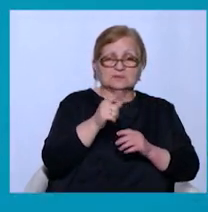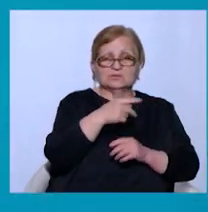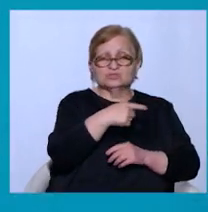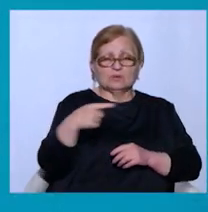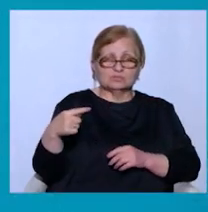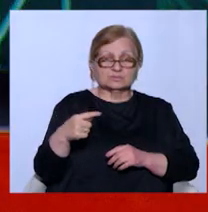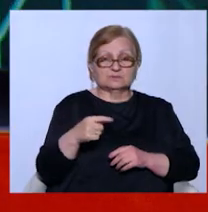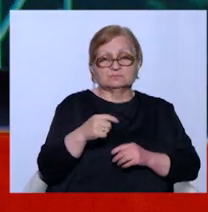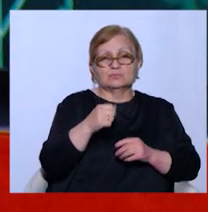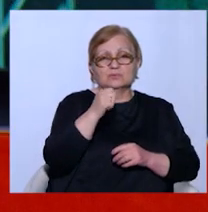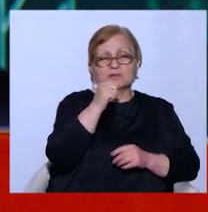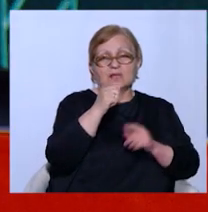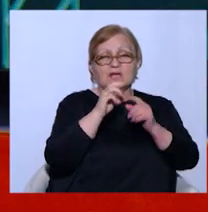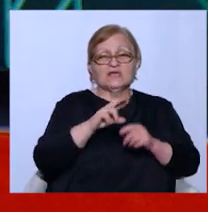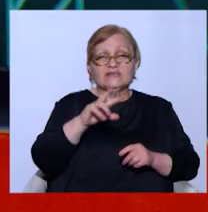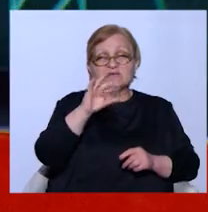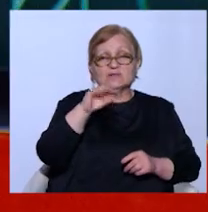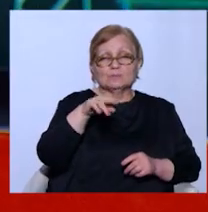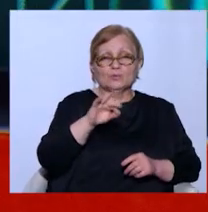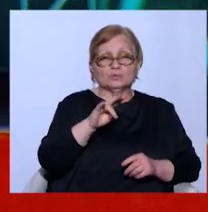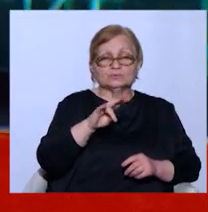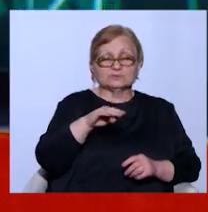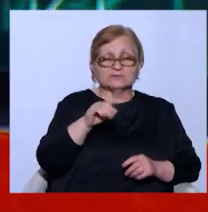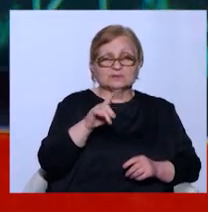შეფარდებული ჰიპოტენუზასთან. ანუ სინუს ალფა